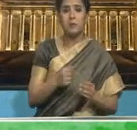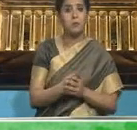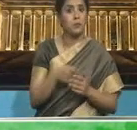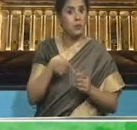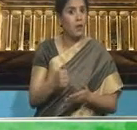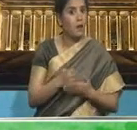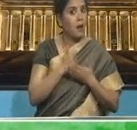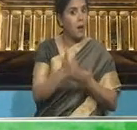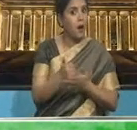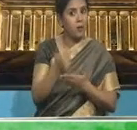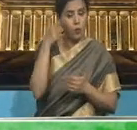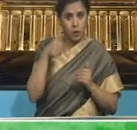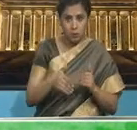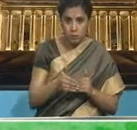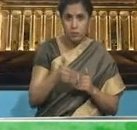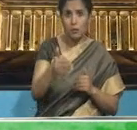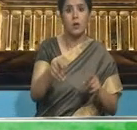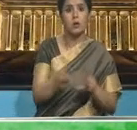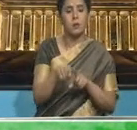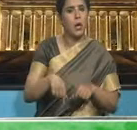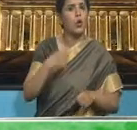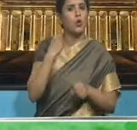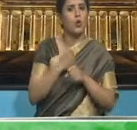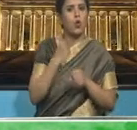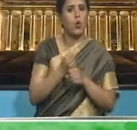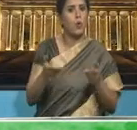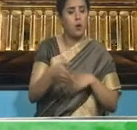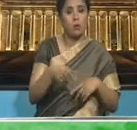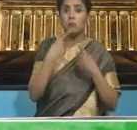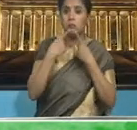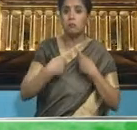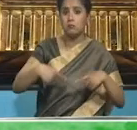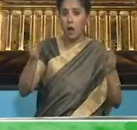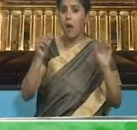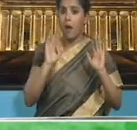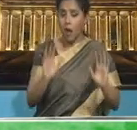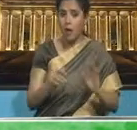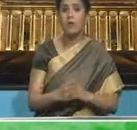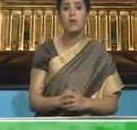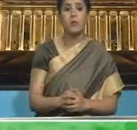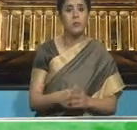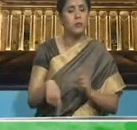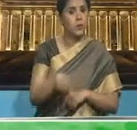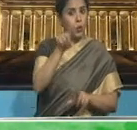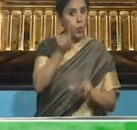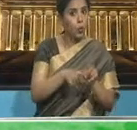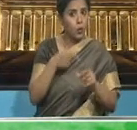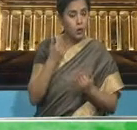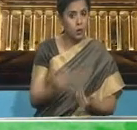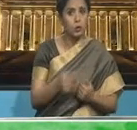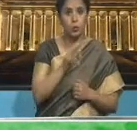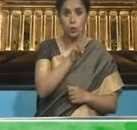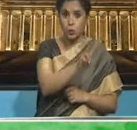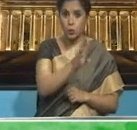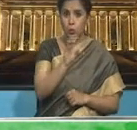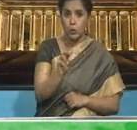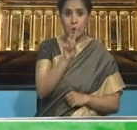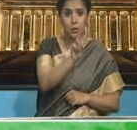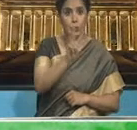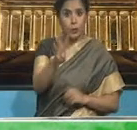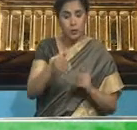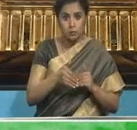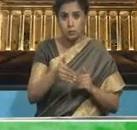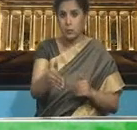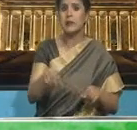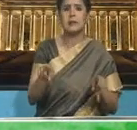को आगे बढ़ाते हुए सरकार ने घोषणा की है कि वर्ष 2023 के दौरान